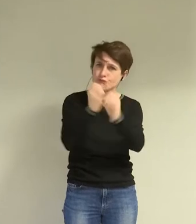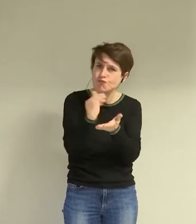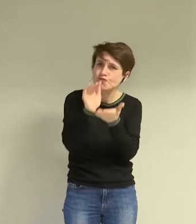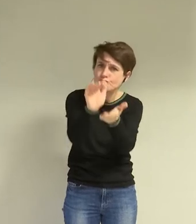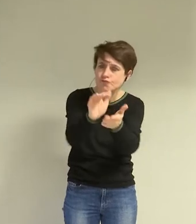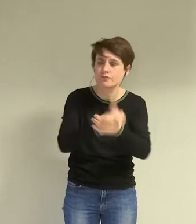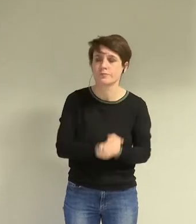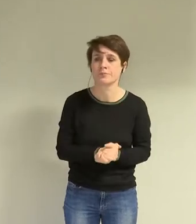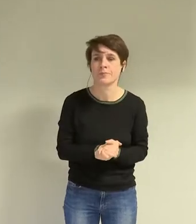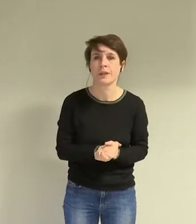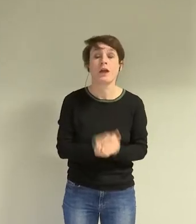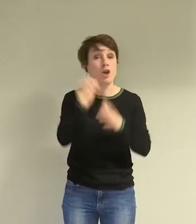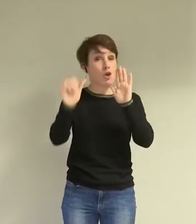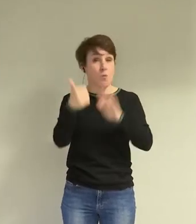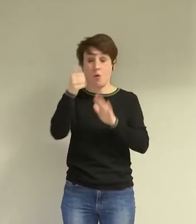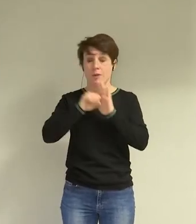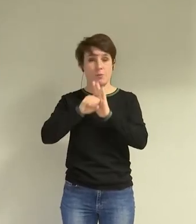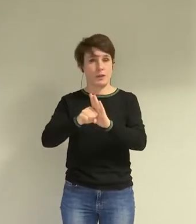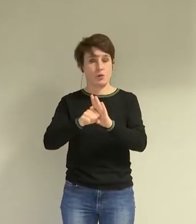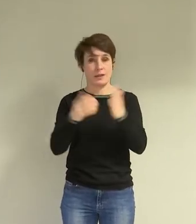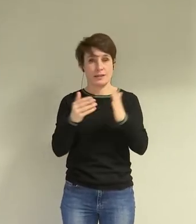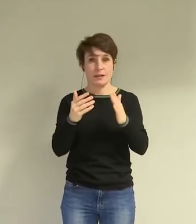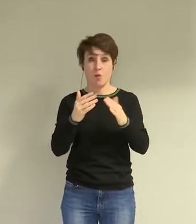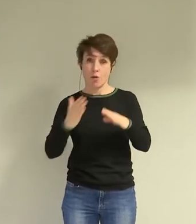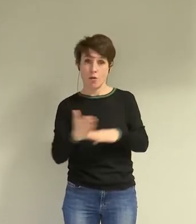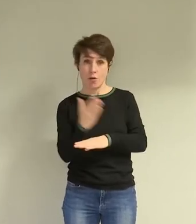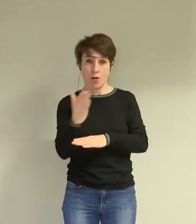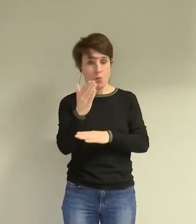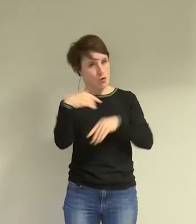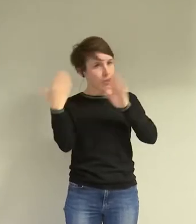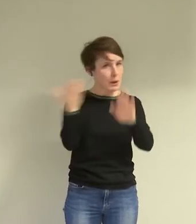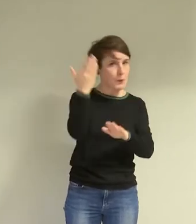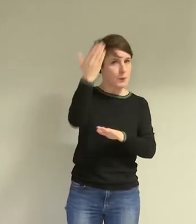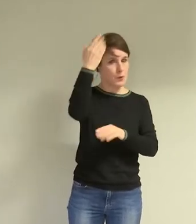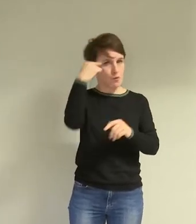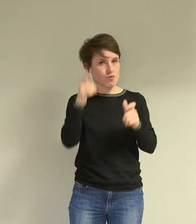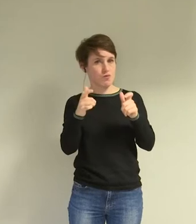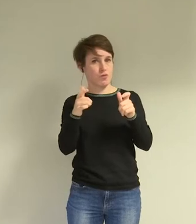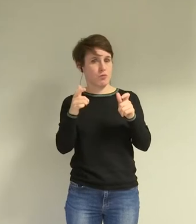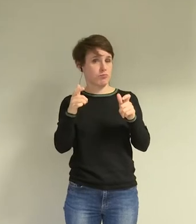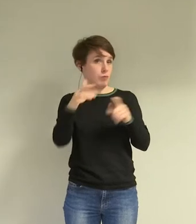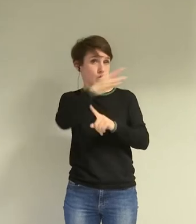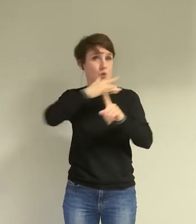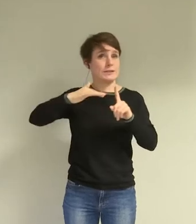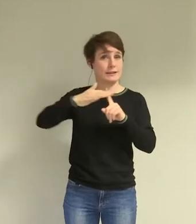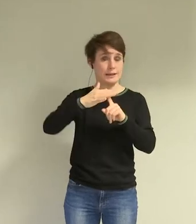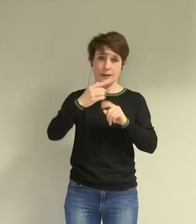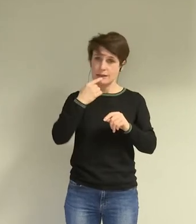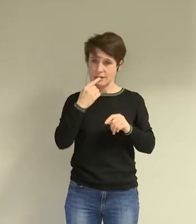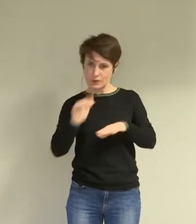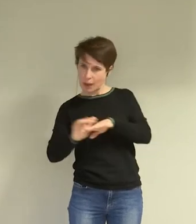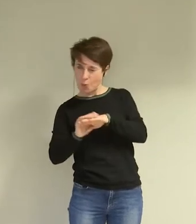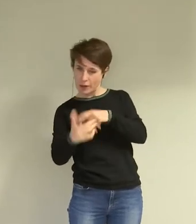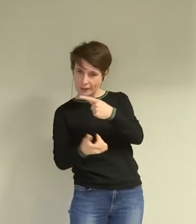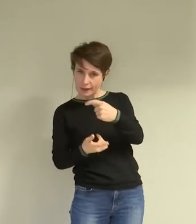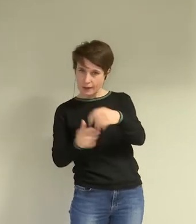priorité est de bâtir un projet ambitieux pour la société qui répondra à notre politique de l'habitat à la création